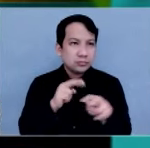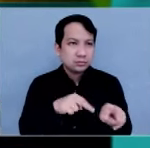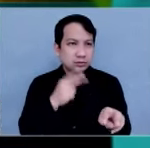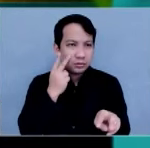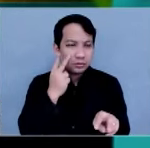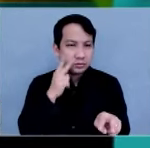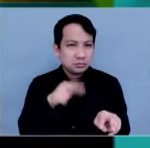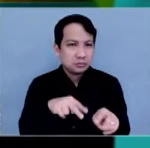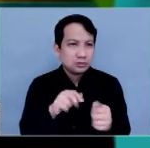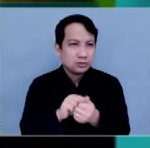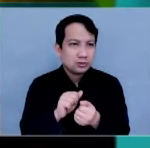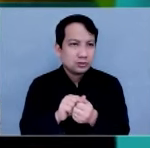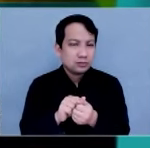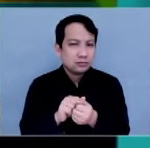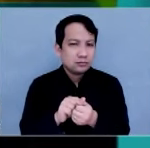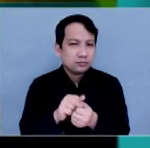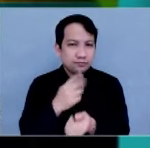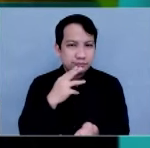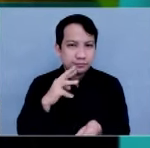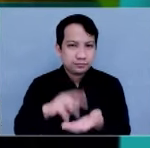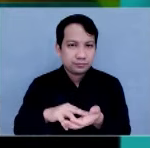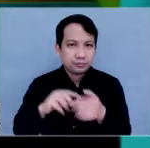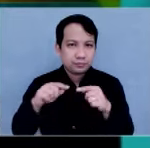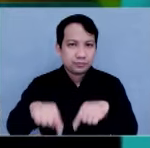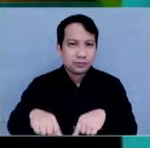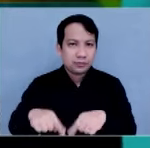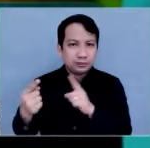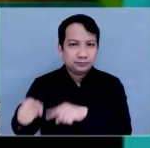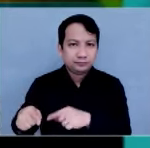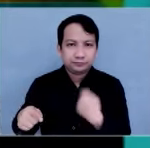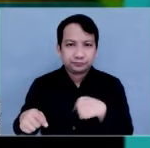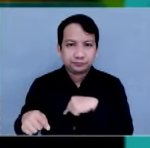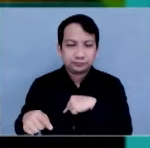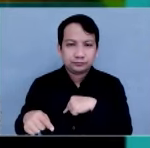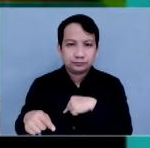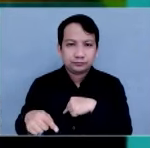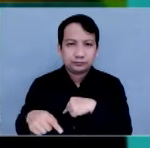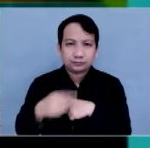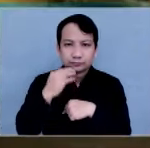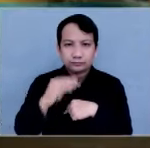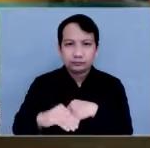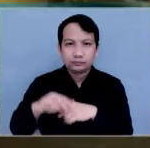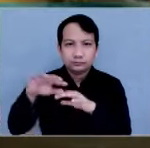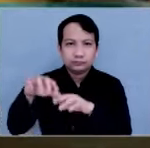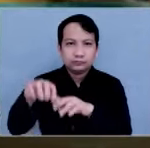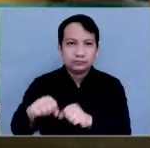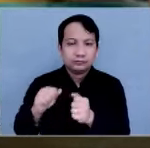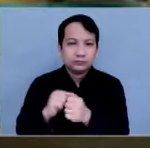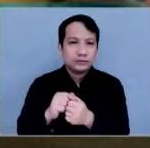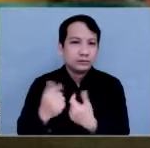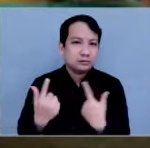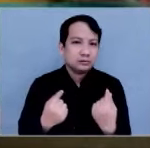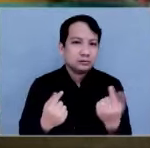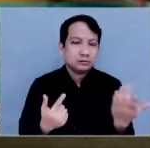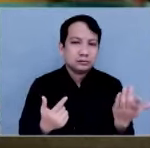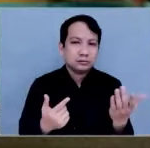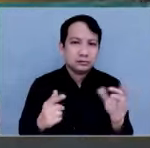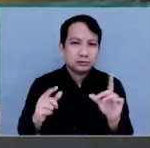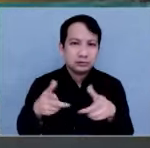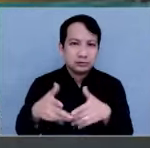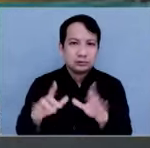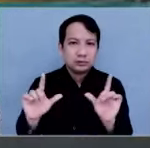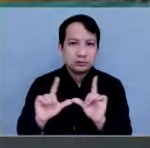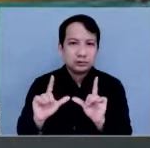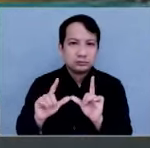na gumagrabe at gumagrabe everyday. May yung arrest warrant ay ginawa ng lisensya para